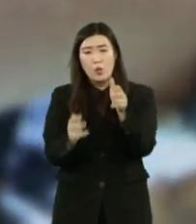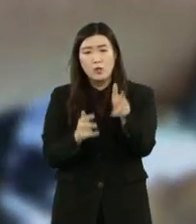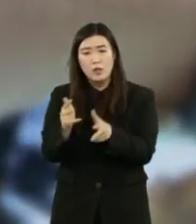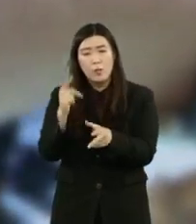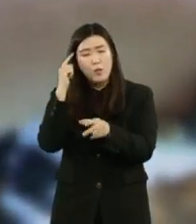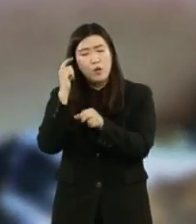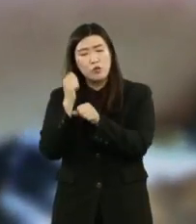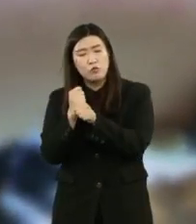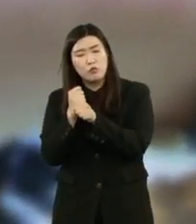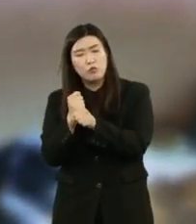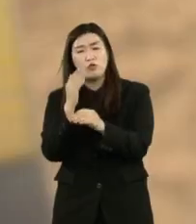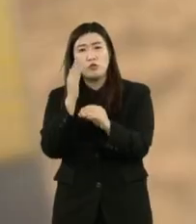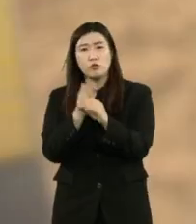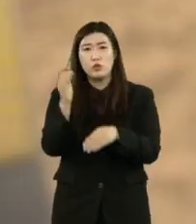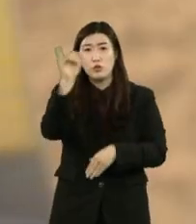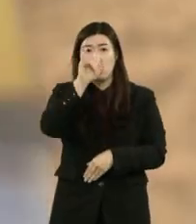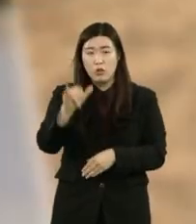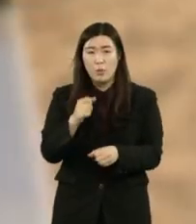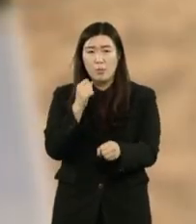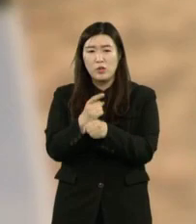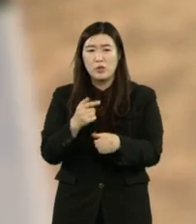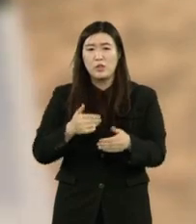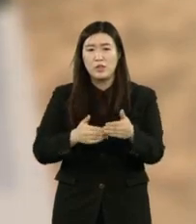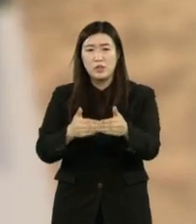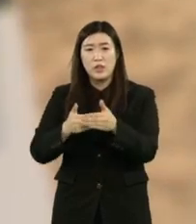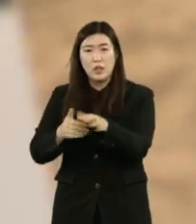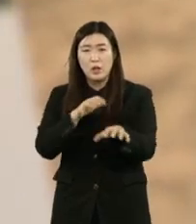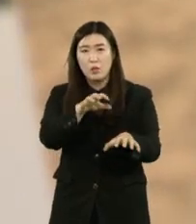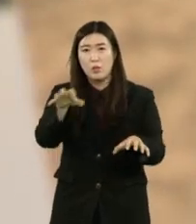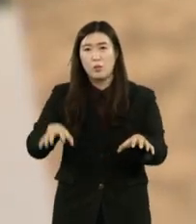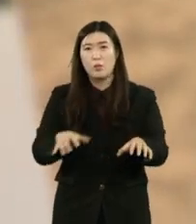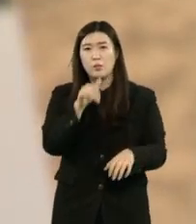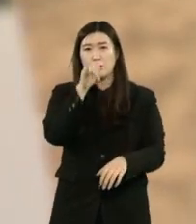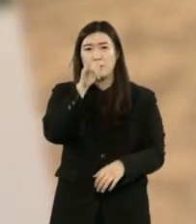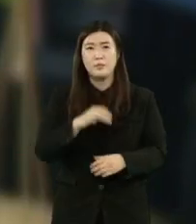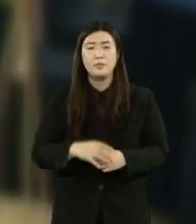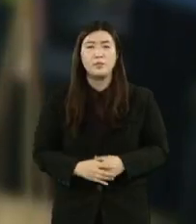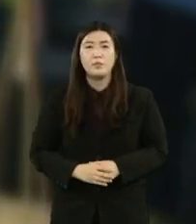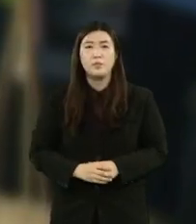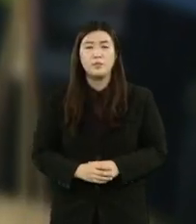사업을 추진 중이고 전국에서는 20여개의 지자체가 시행하고 있습니다